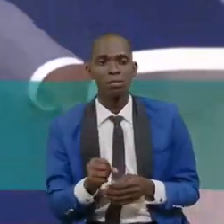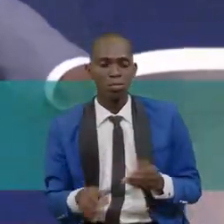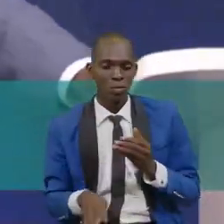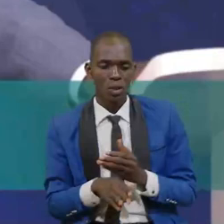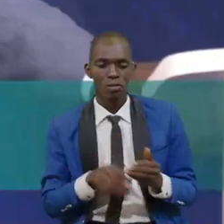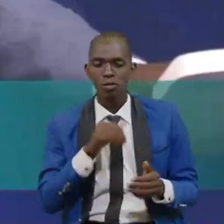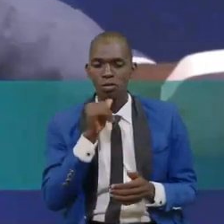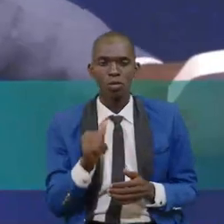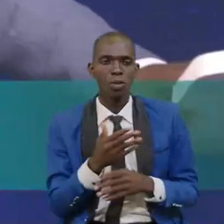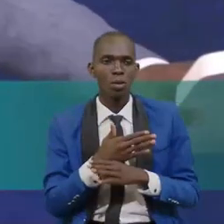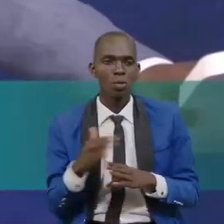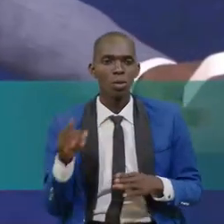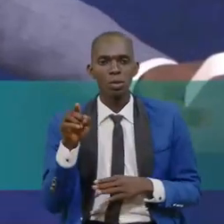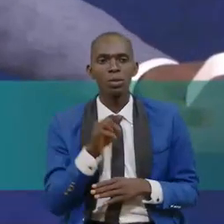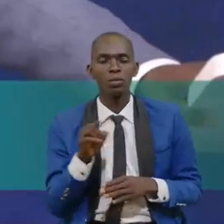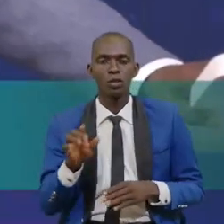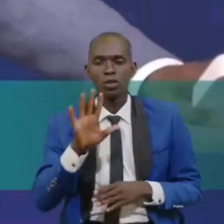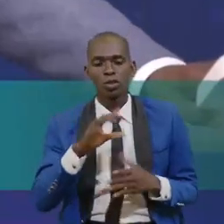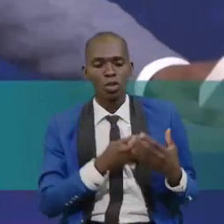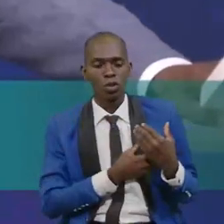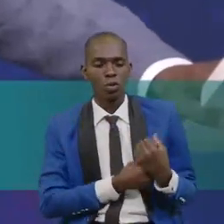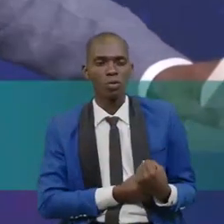N'abandonnez donc pas votre assurance.